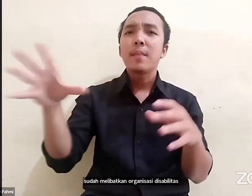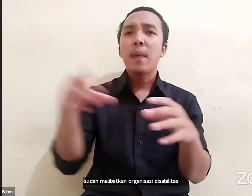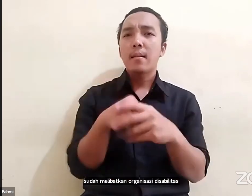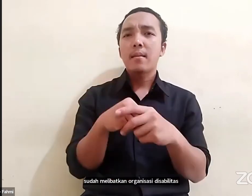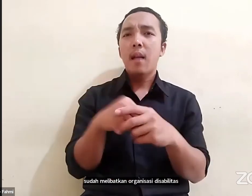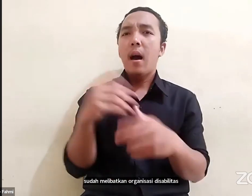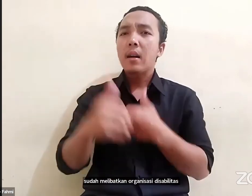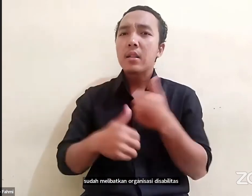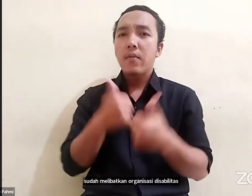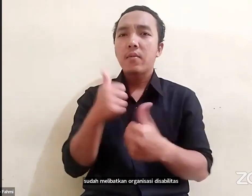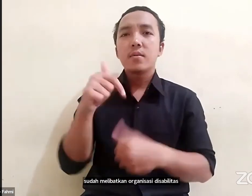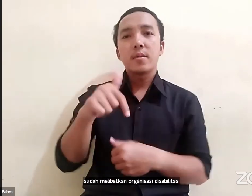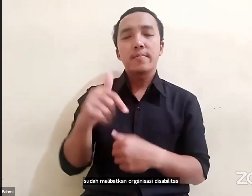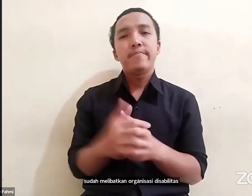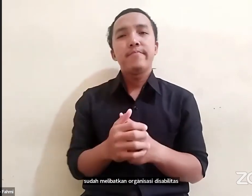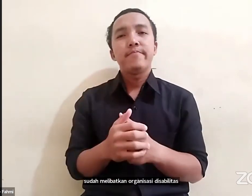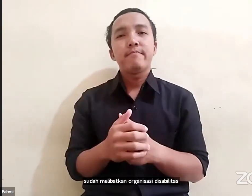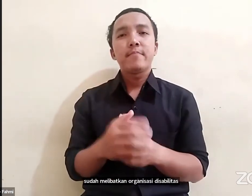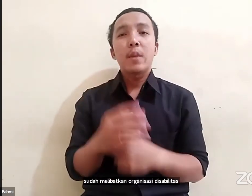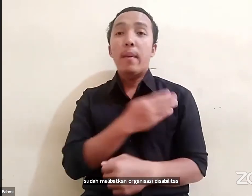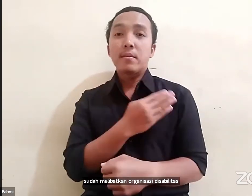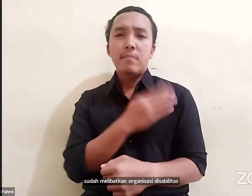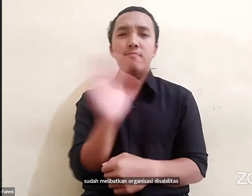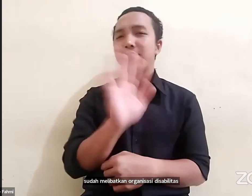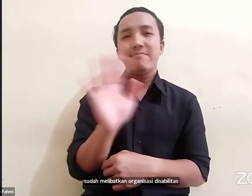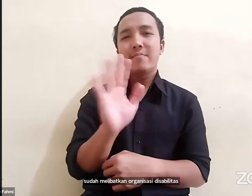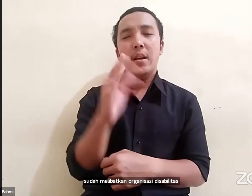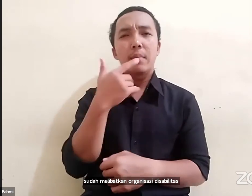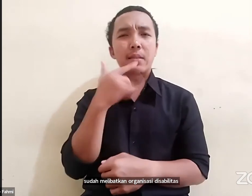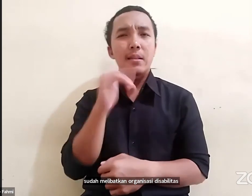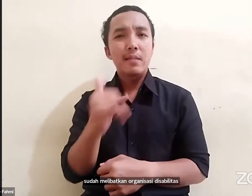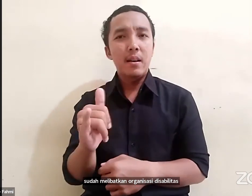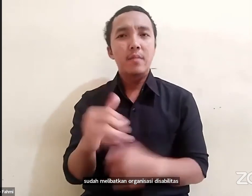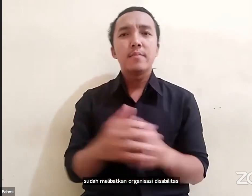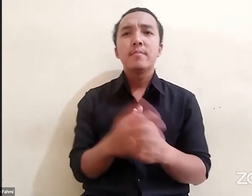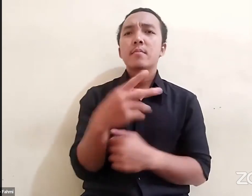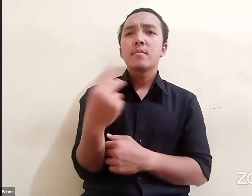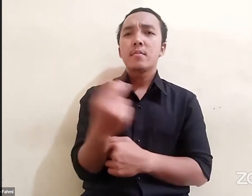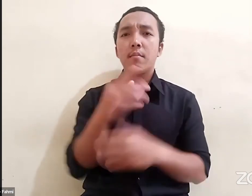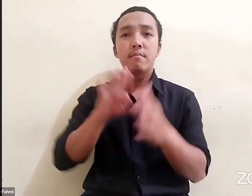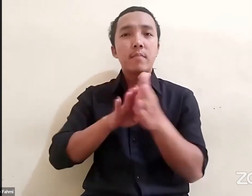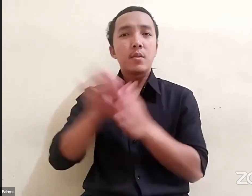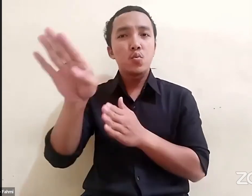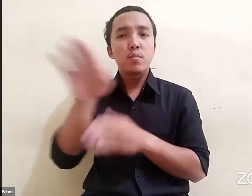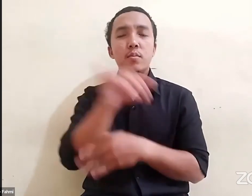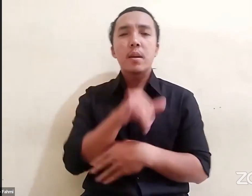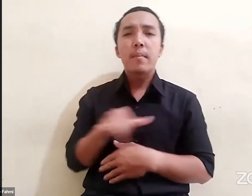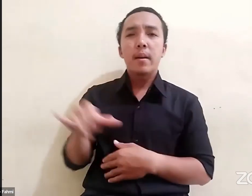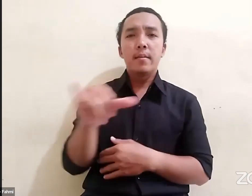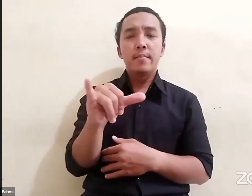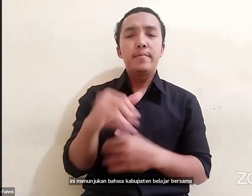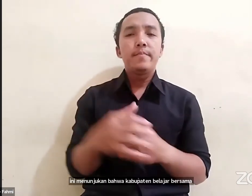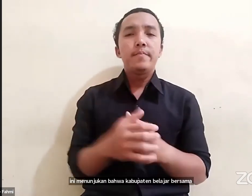kabupaten tidak main-main, kita belajar bersama untuk mewujudkan Situbondo inklusif dengan cara